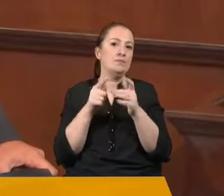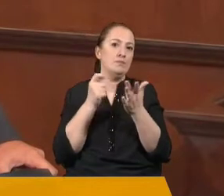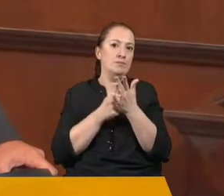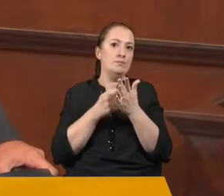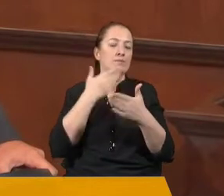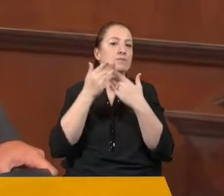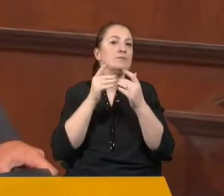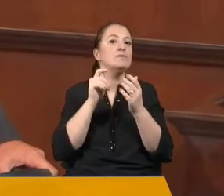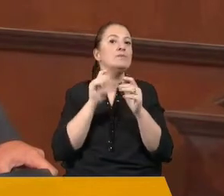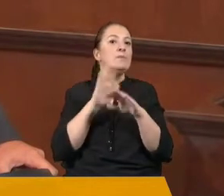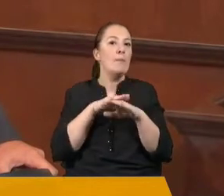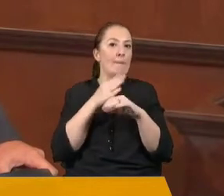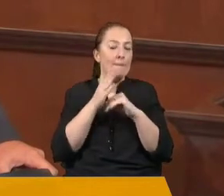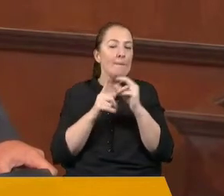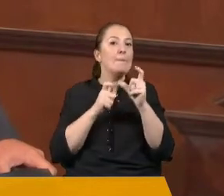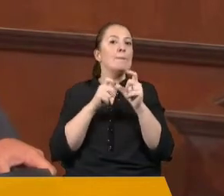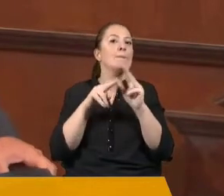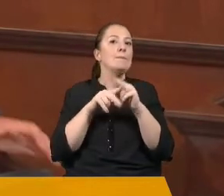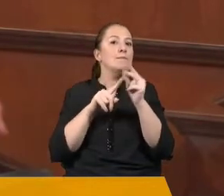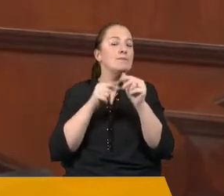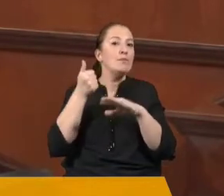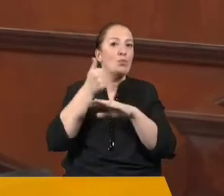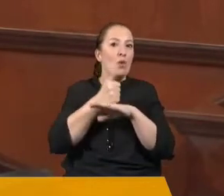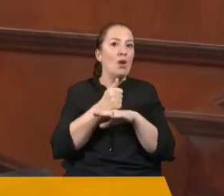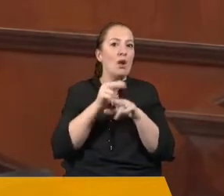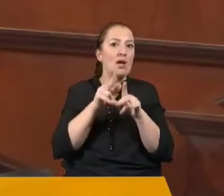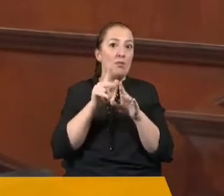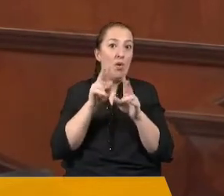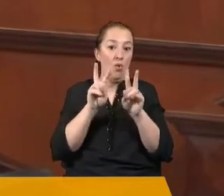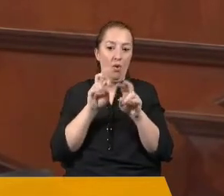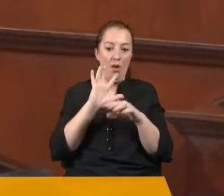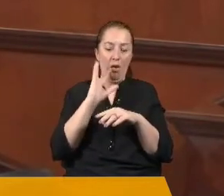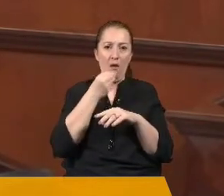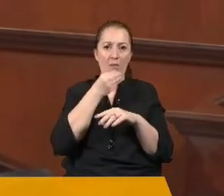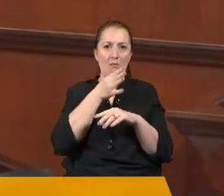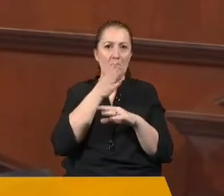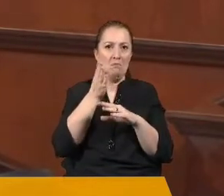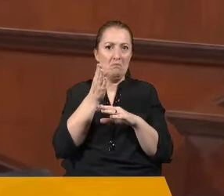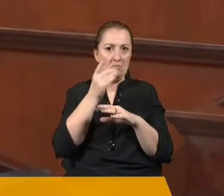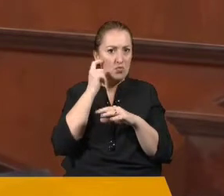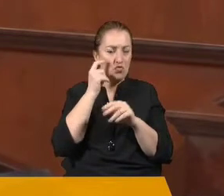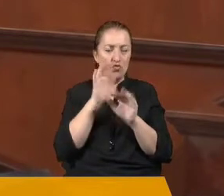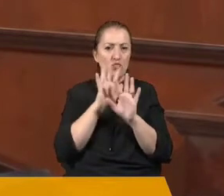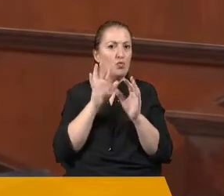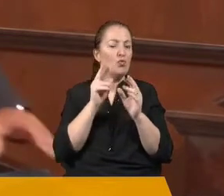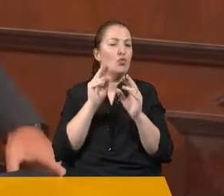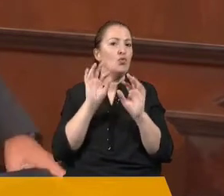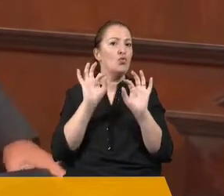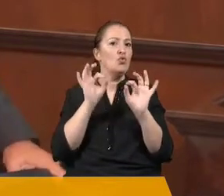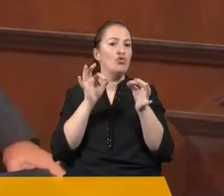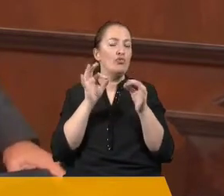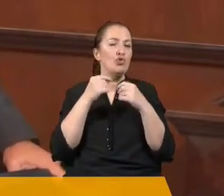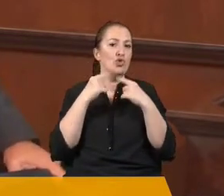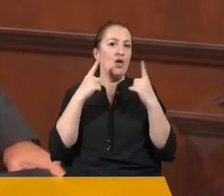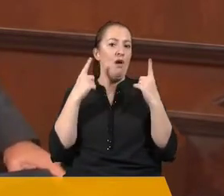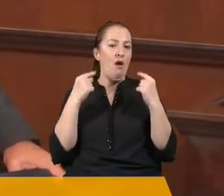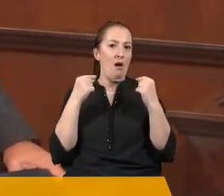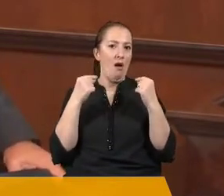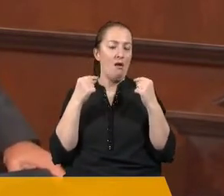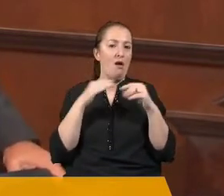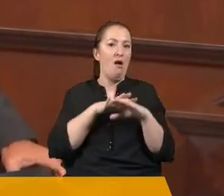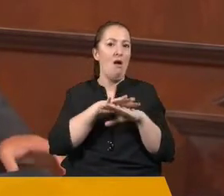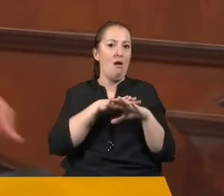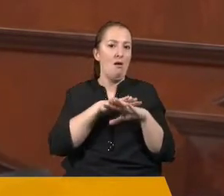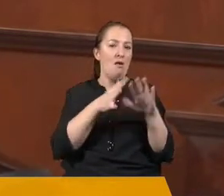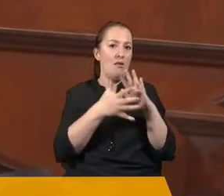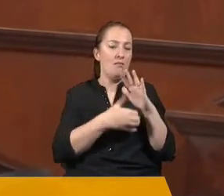anlatırken İSKİ'nin bürokratları kadar konuya hakim olmasını da düşünmüyorum. Çünkü Gümüşyaka'daki arıtmanın